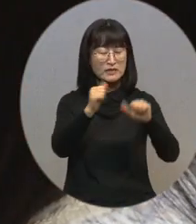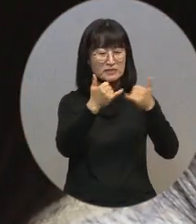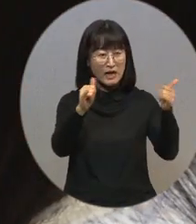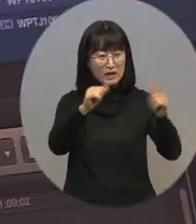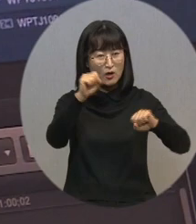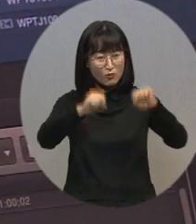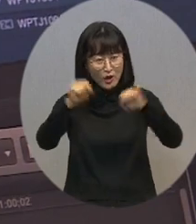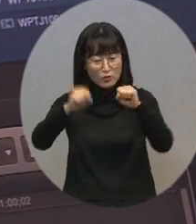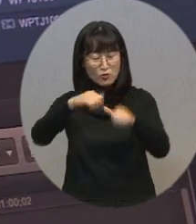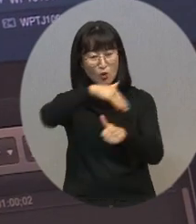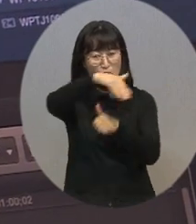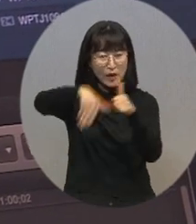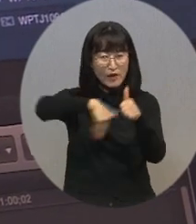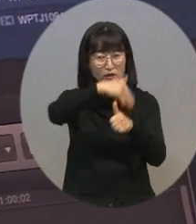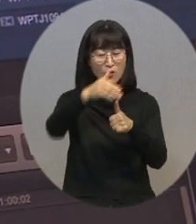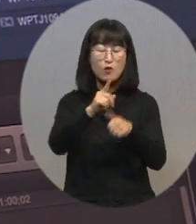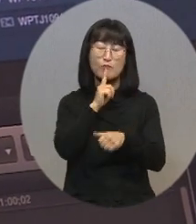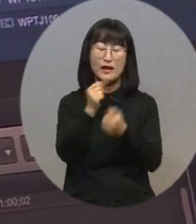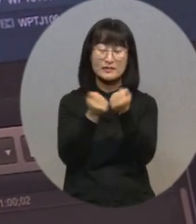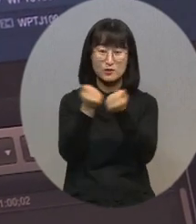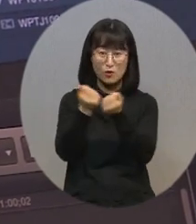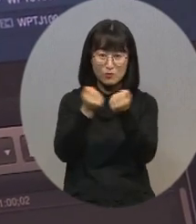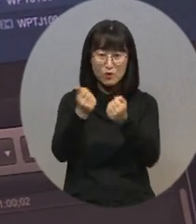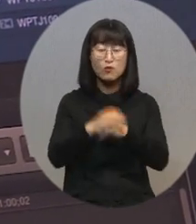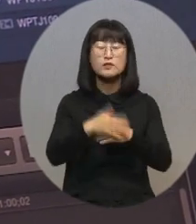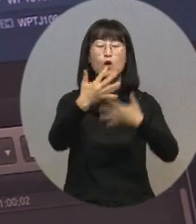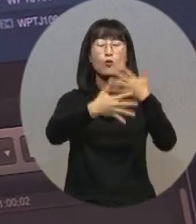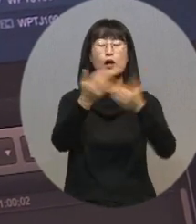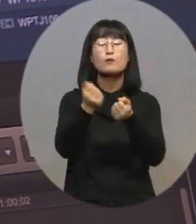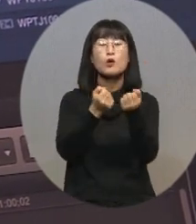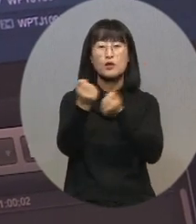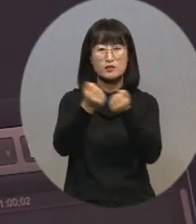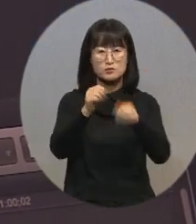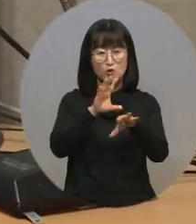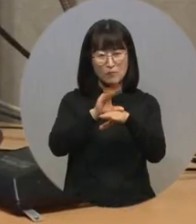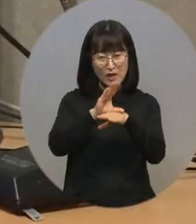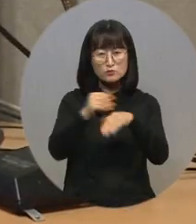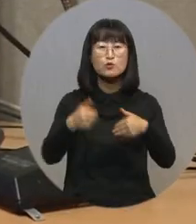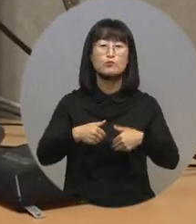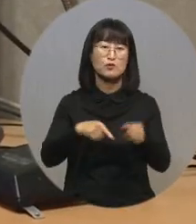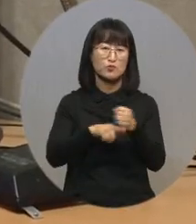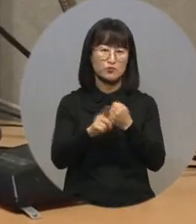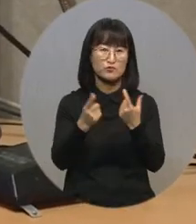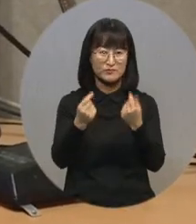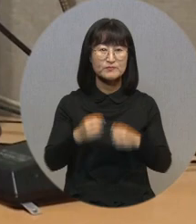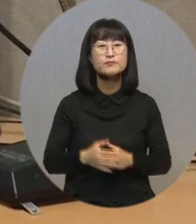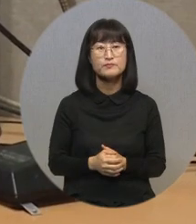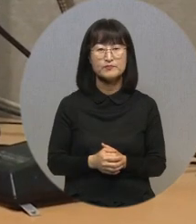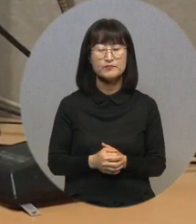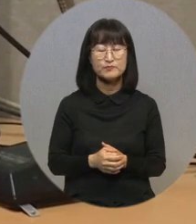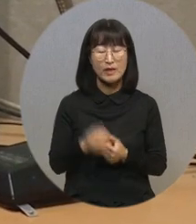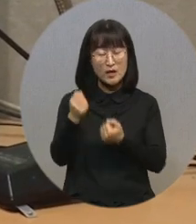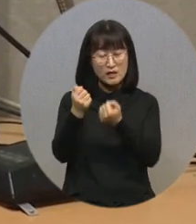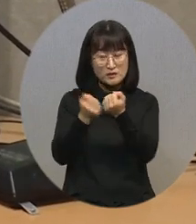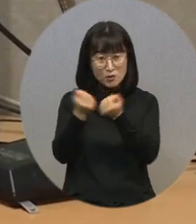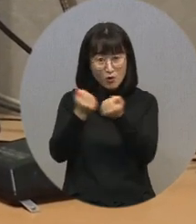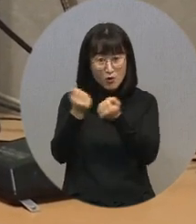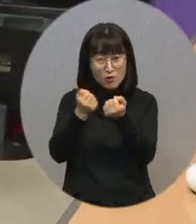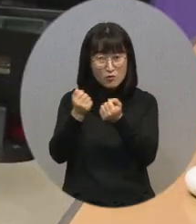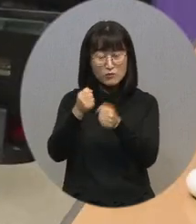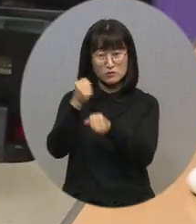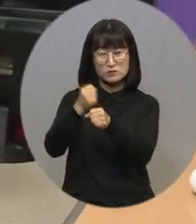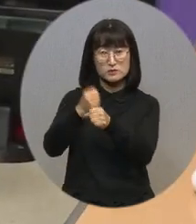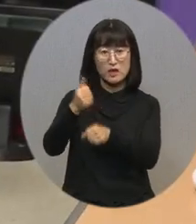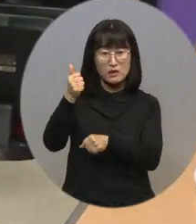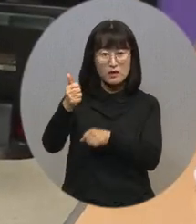배경 등을 말로 설명해주는 화면 해설 방송이 필요한 이유입니다. 화면 해설 작가는 시각장애인이 보이지